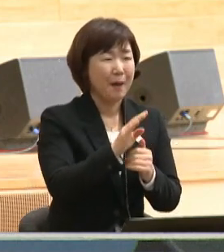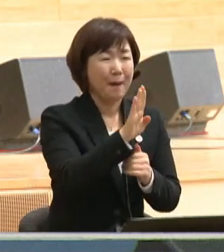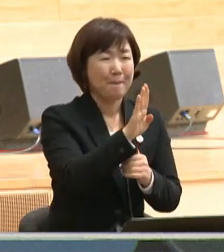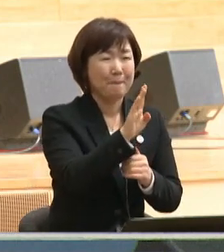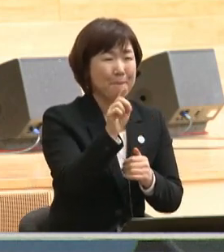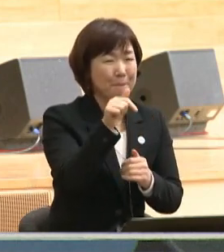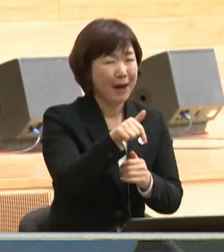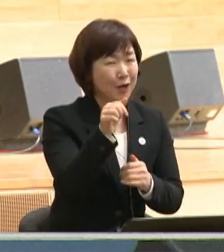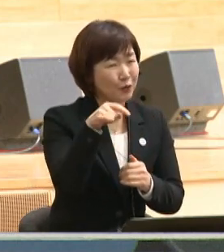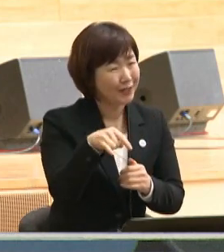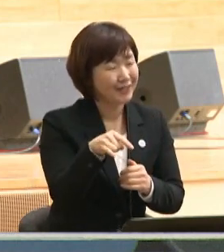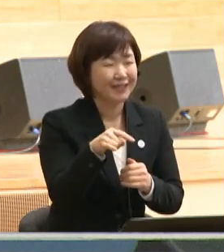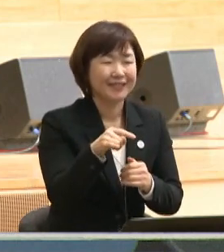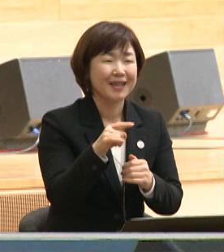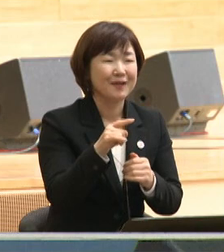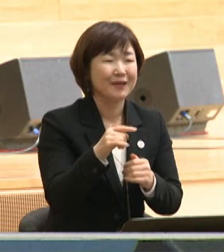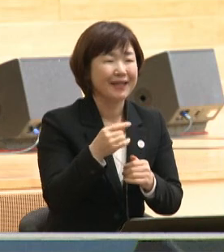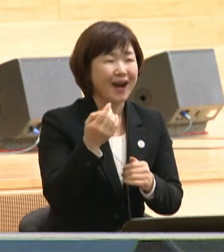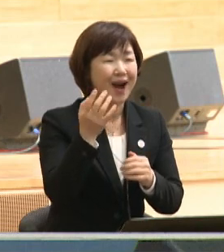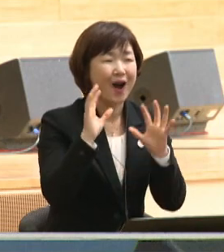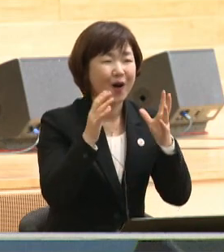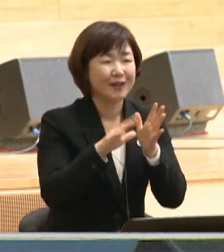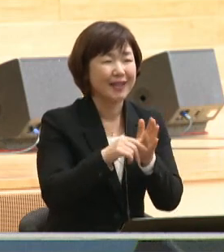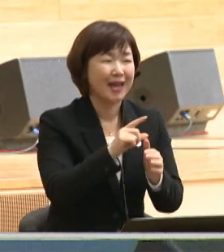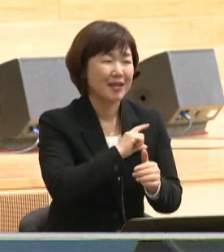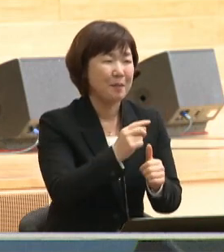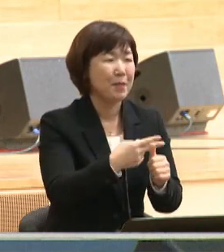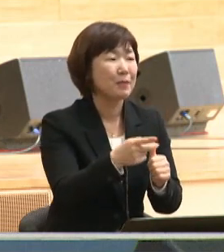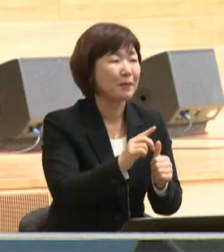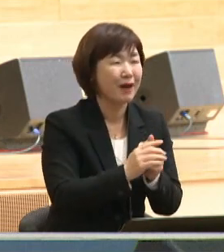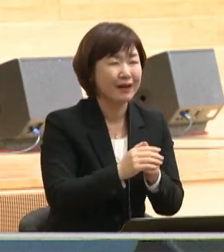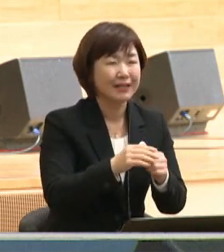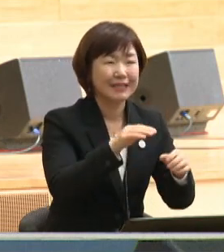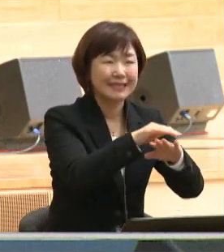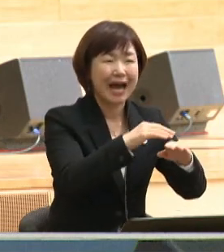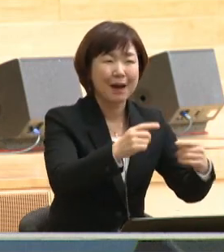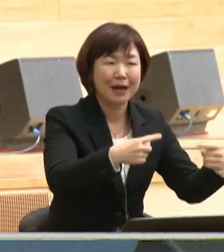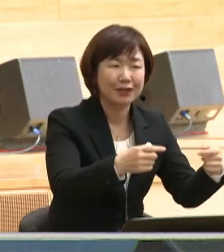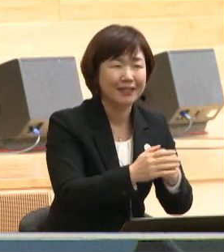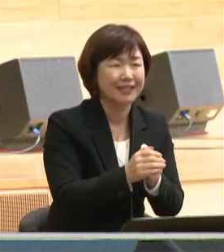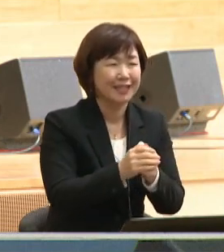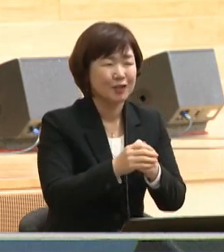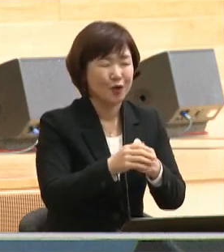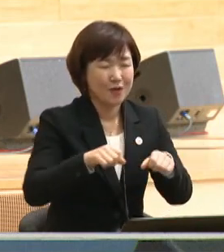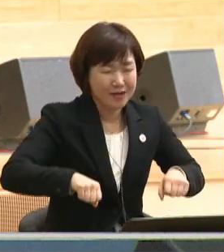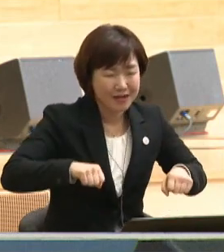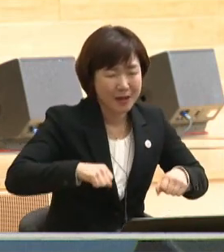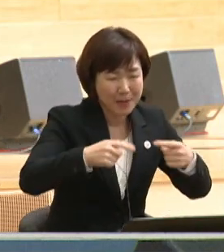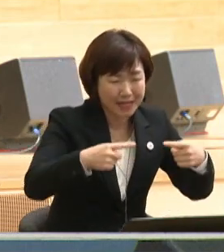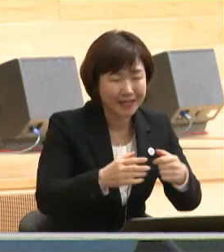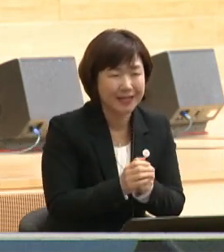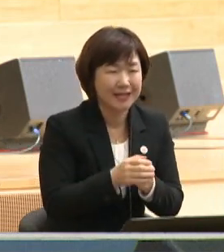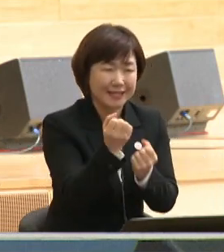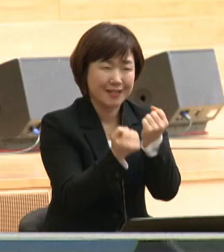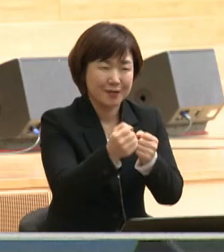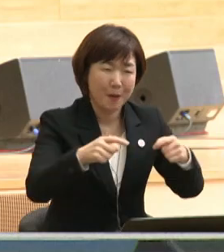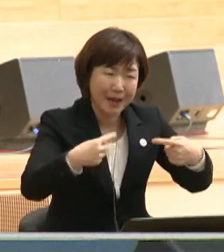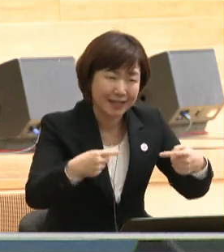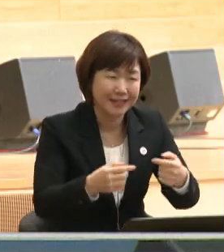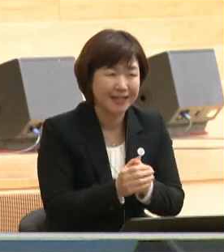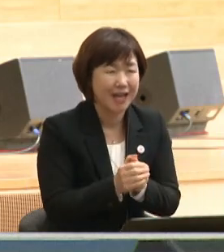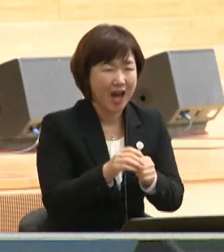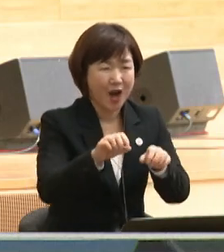뭐였을까요 예상하신 대로 자바퀴 수레바퀴 자전거 바퀴에